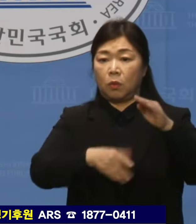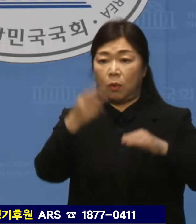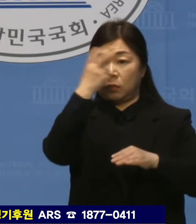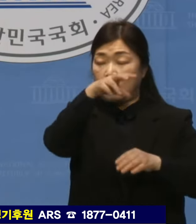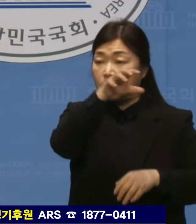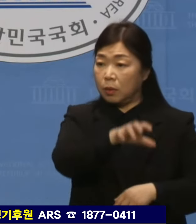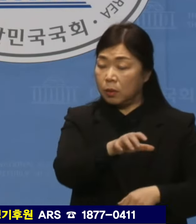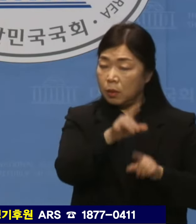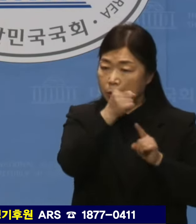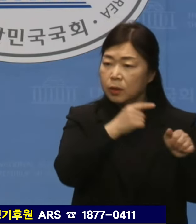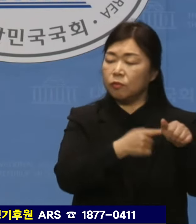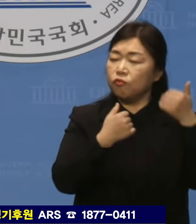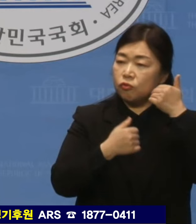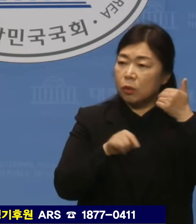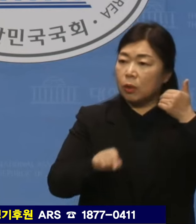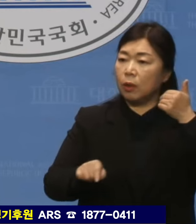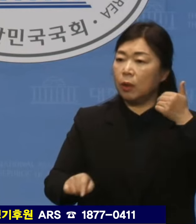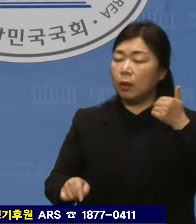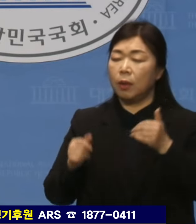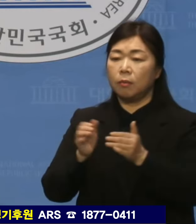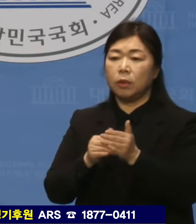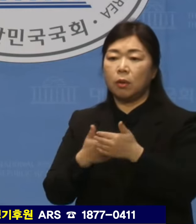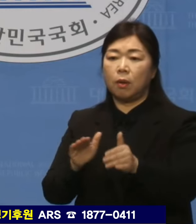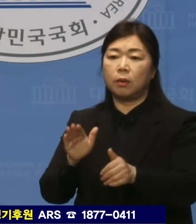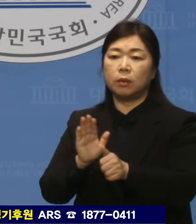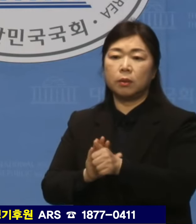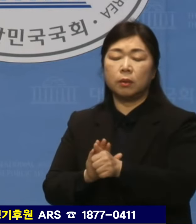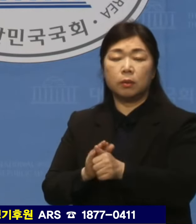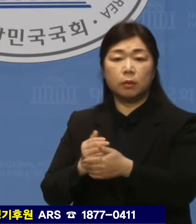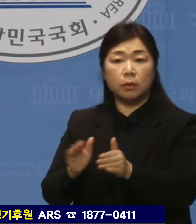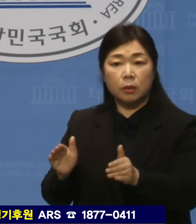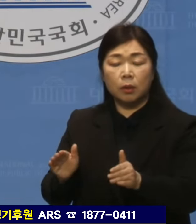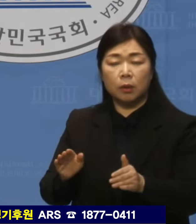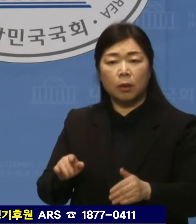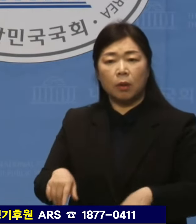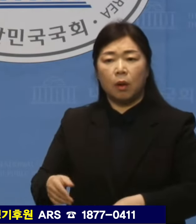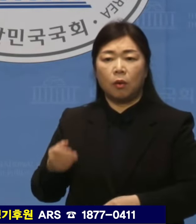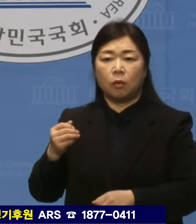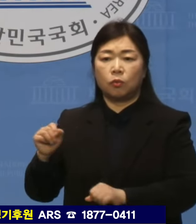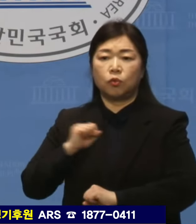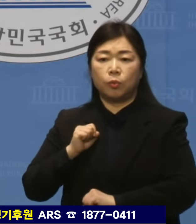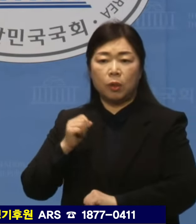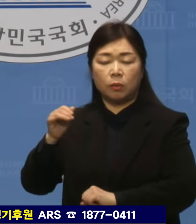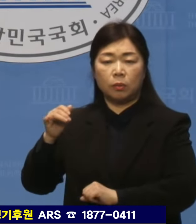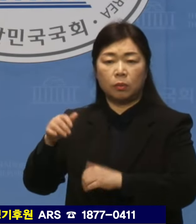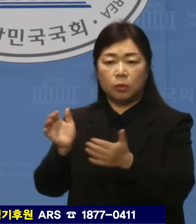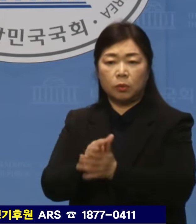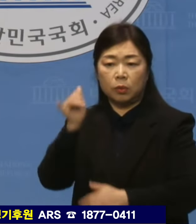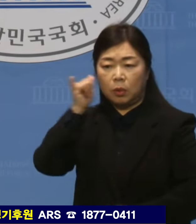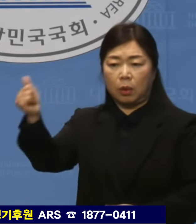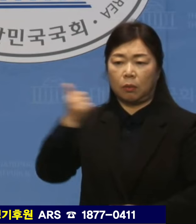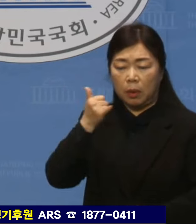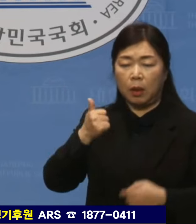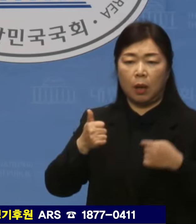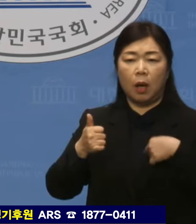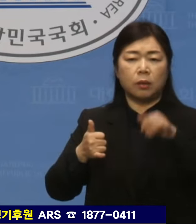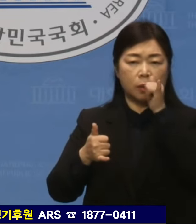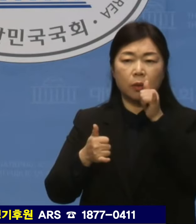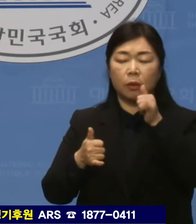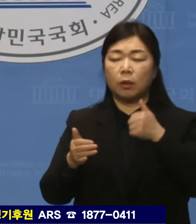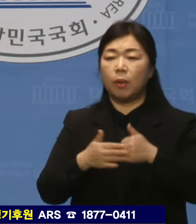대통령실 공직기강 비서관실 방모 행정관이 국방부 전화가 올 것을 알려져 경찰